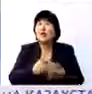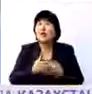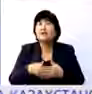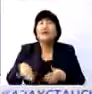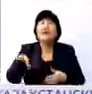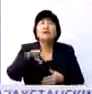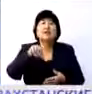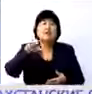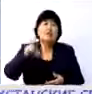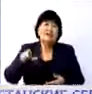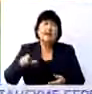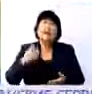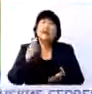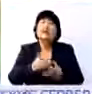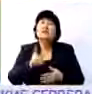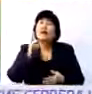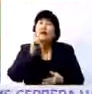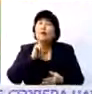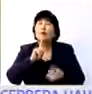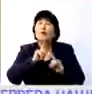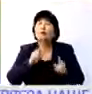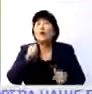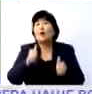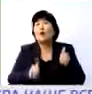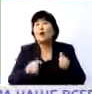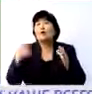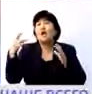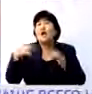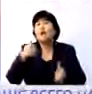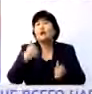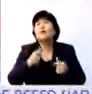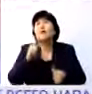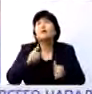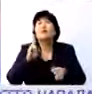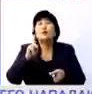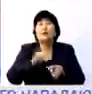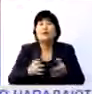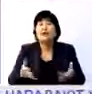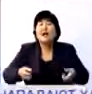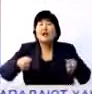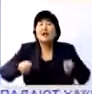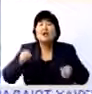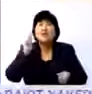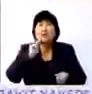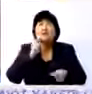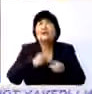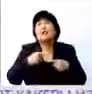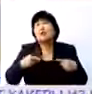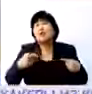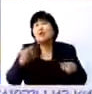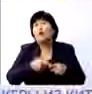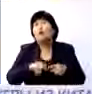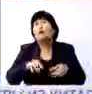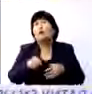все пациенты. Состоялись вкусные и веселые конкурсы, арбуз-фест, соревнования, кто быстрее скипятит самовар и так далее. Специально к именинам